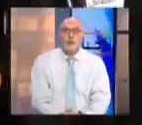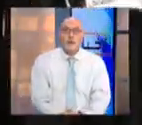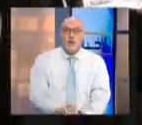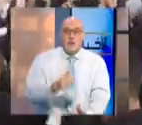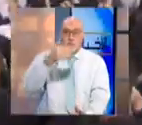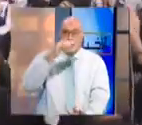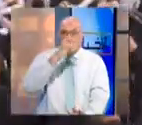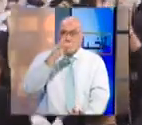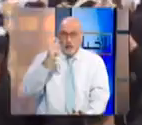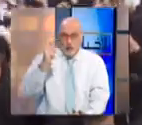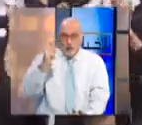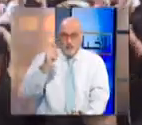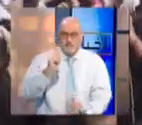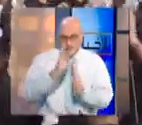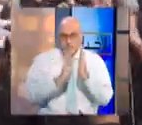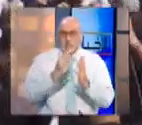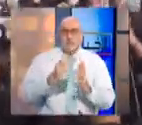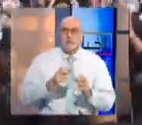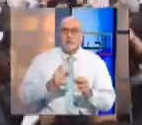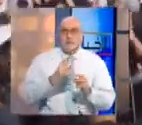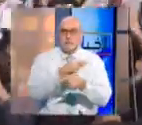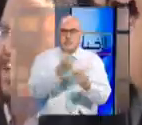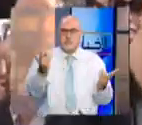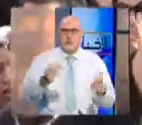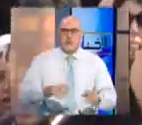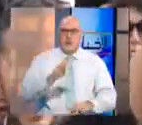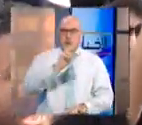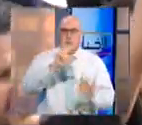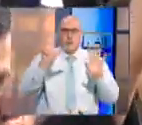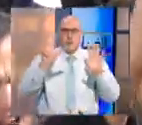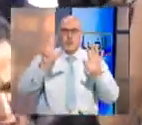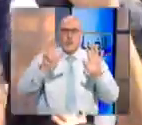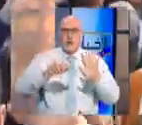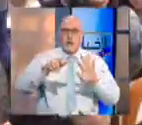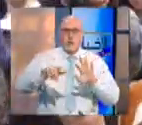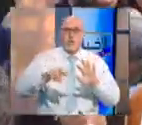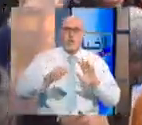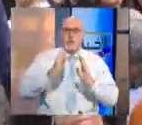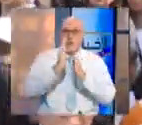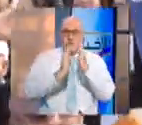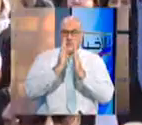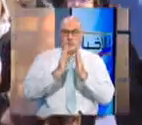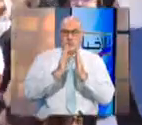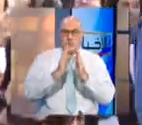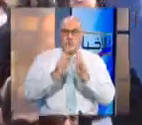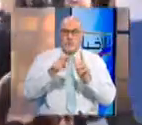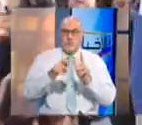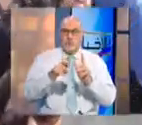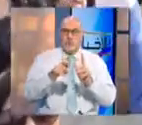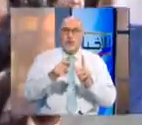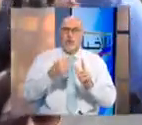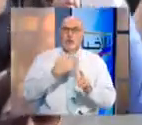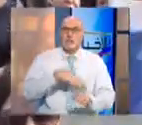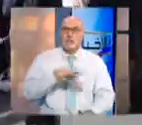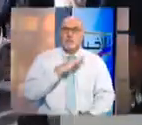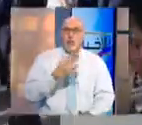سابقا كشفت عن توقفها ل43 حسابا جديدا على منصة التواصل الاجتماعي كان